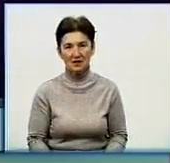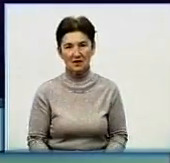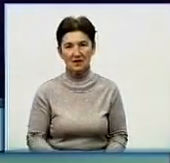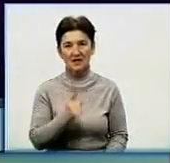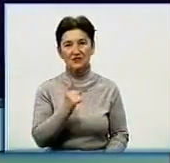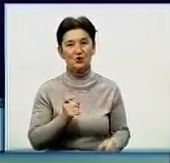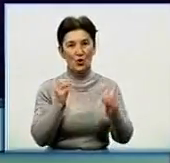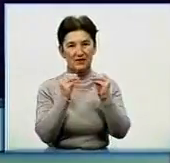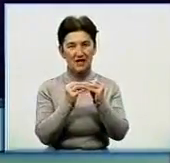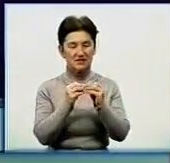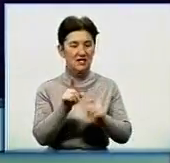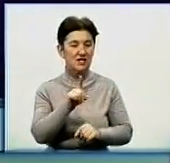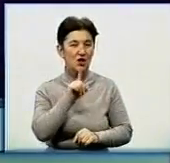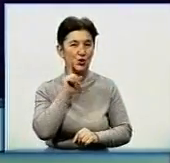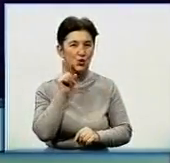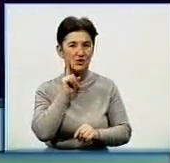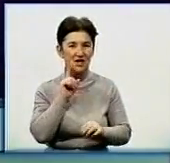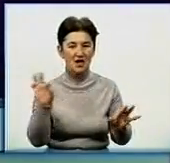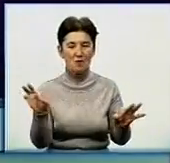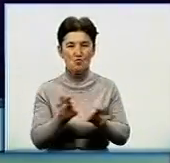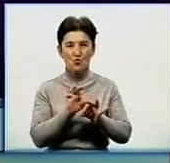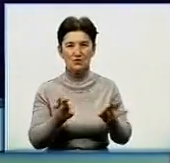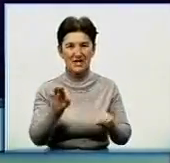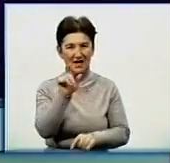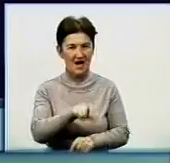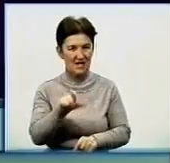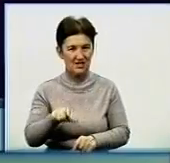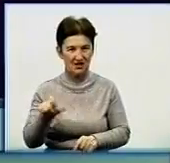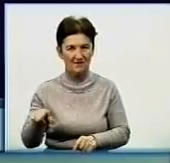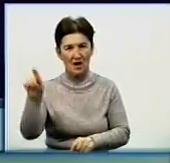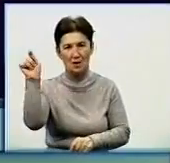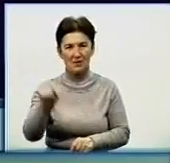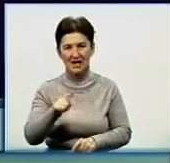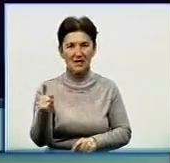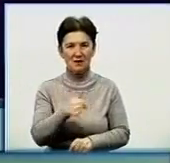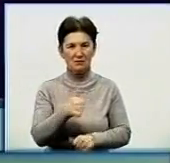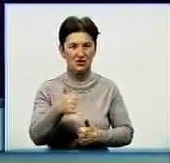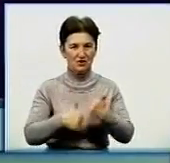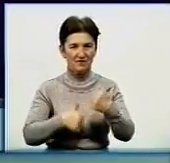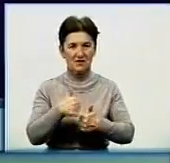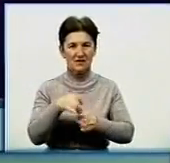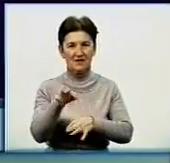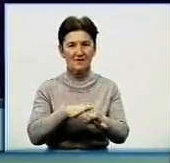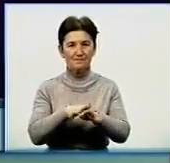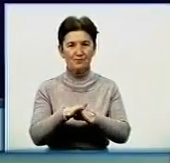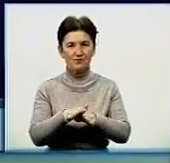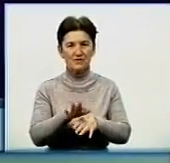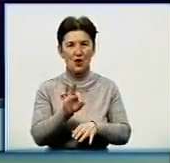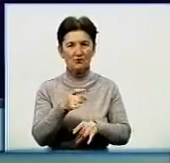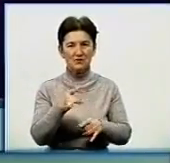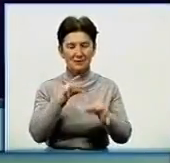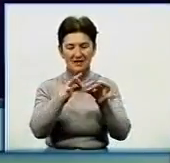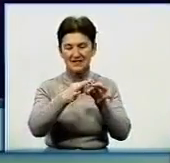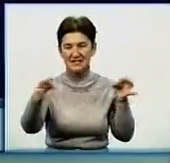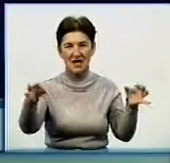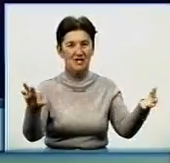110 юних музикантів з усієї України приїхали у Кіровоград на перший всеукраїнський фестиваль-конкурс виконавців на оркестрових струнних